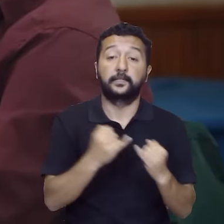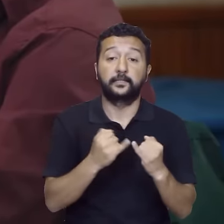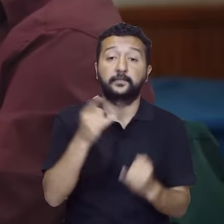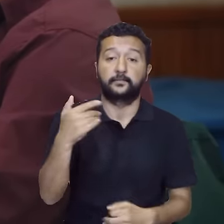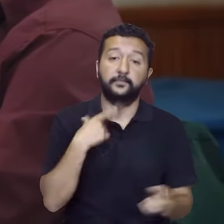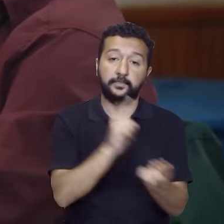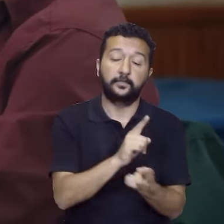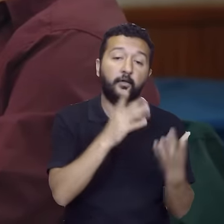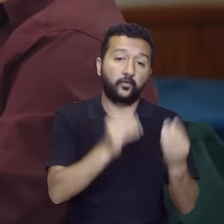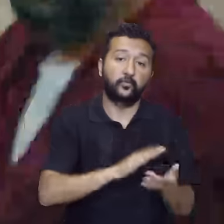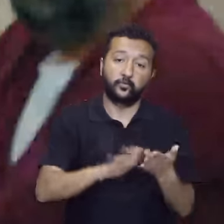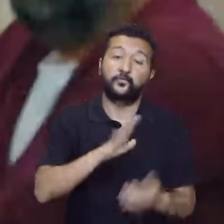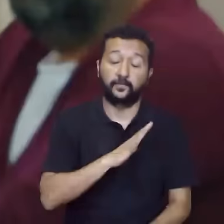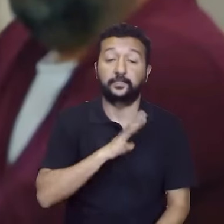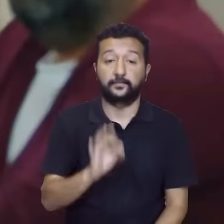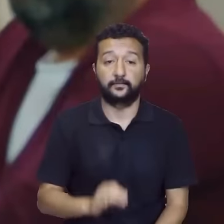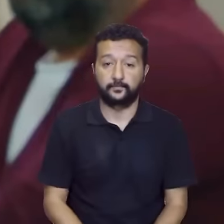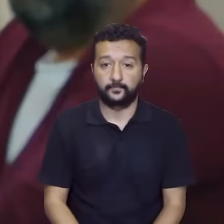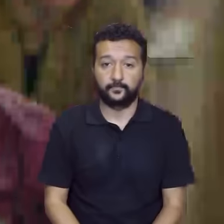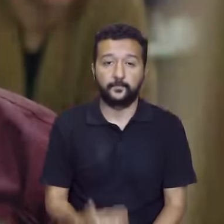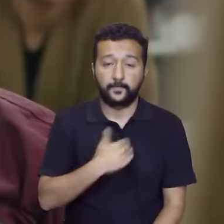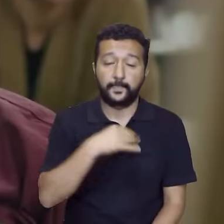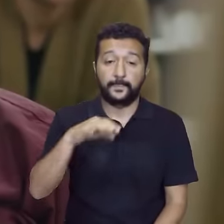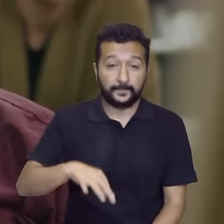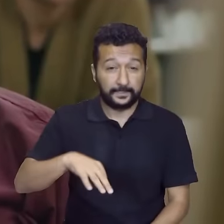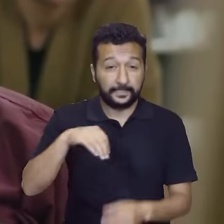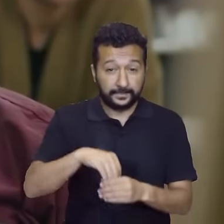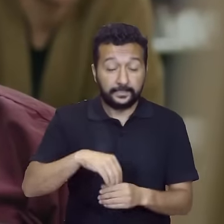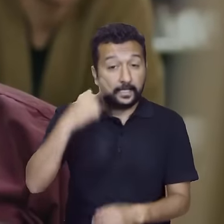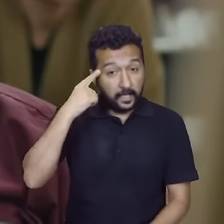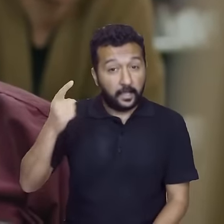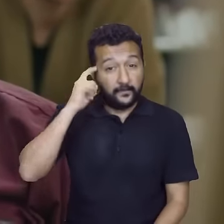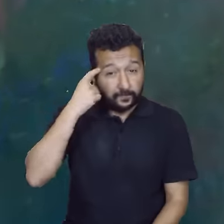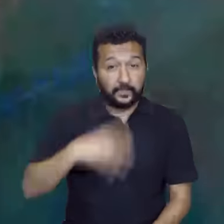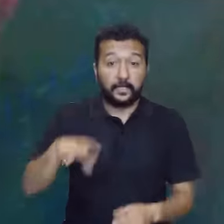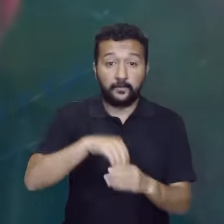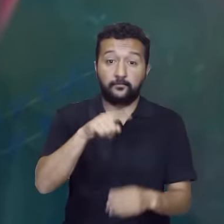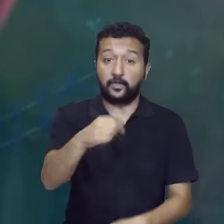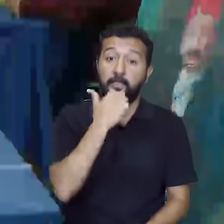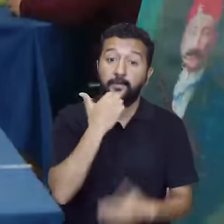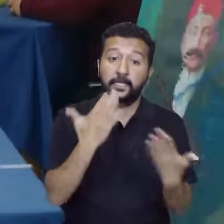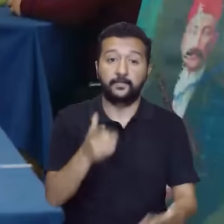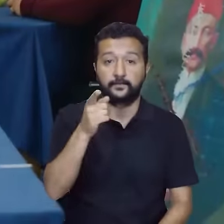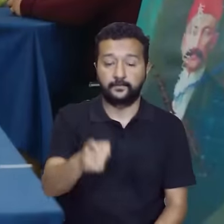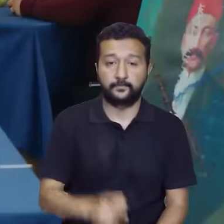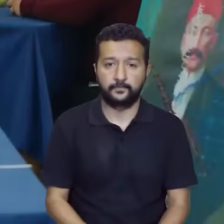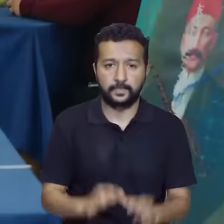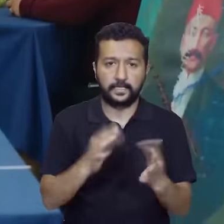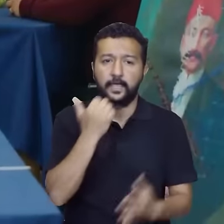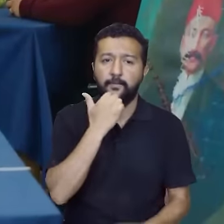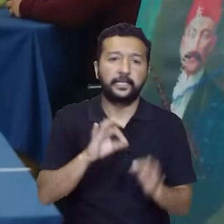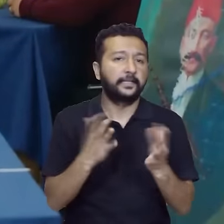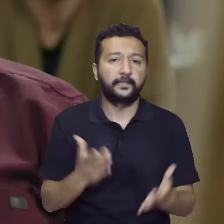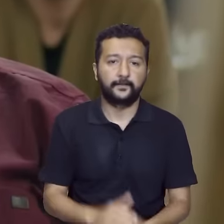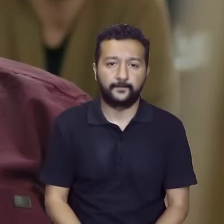birader. Bizim aramız nasıl olsa düzelir. Benim şu an için aklım fikrim bu emanette. Ne emanette?